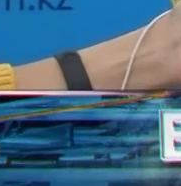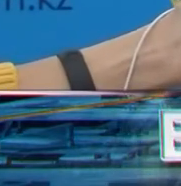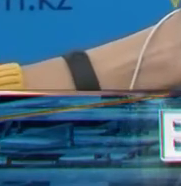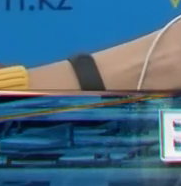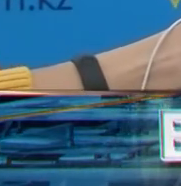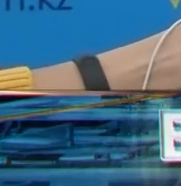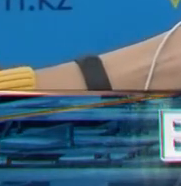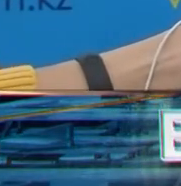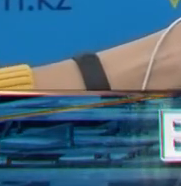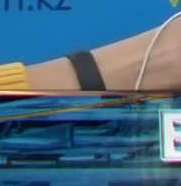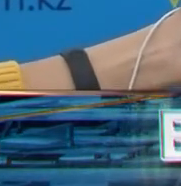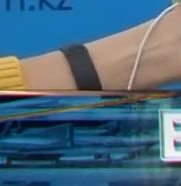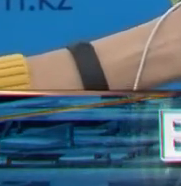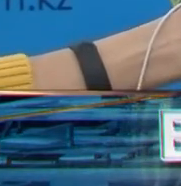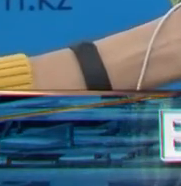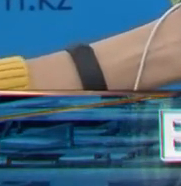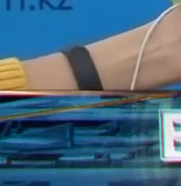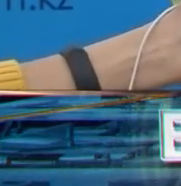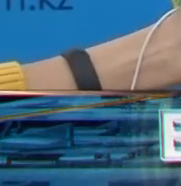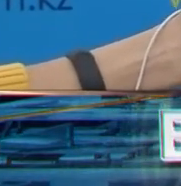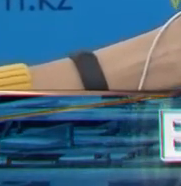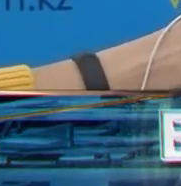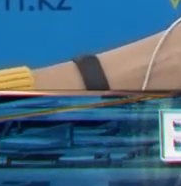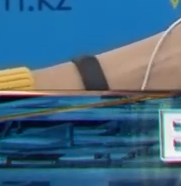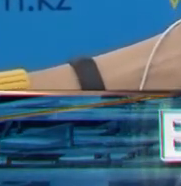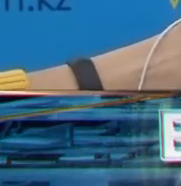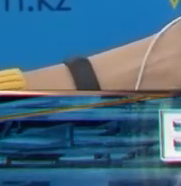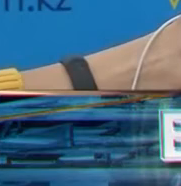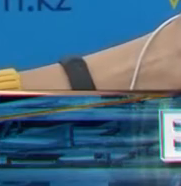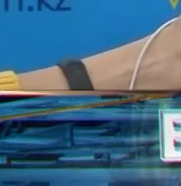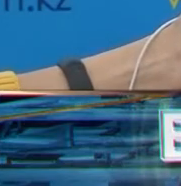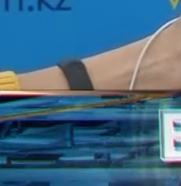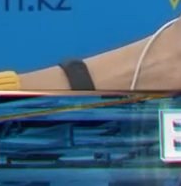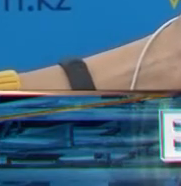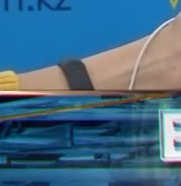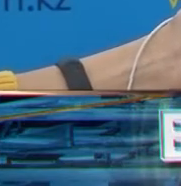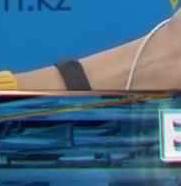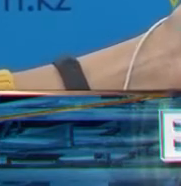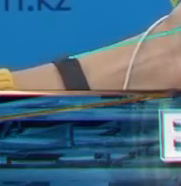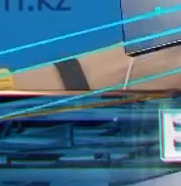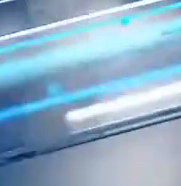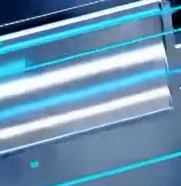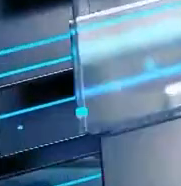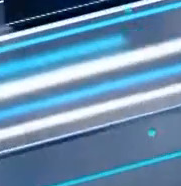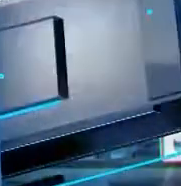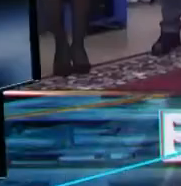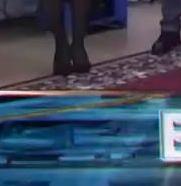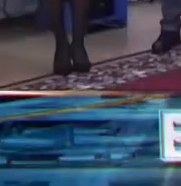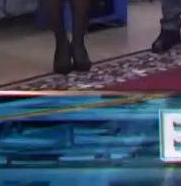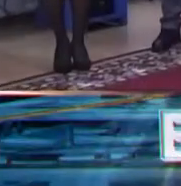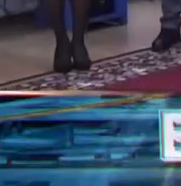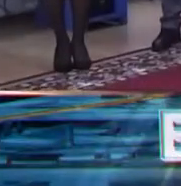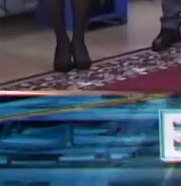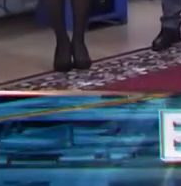қазір Қордай ауданында Жамбыл облысында жұмыс істеуде. Бүгін ертең ол өзінің жұмысын бітіреді. Эзоп